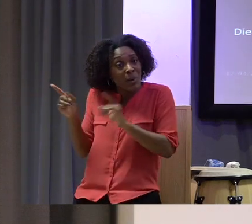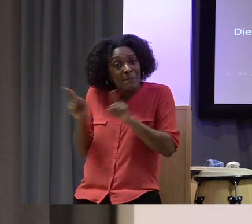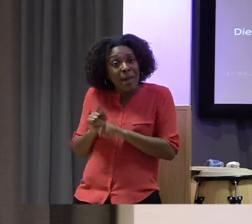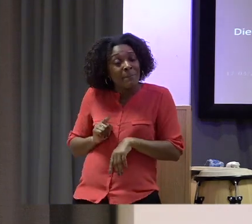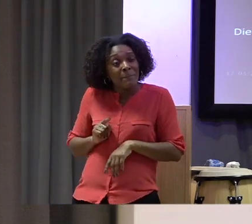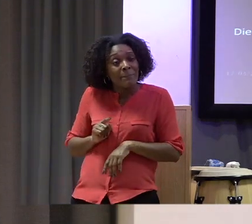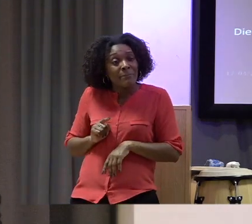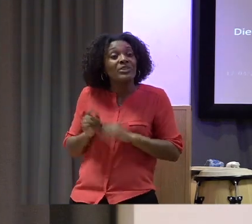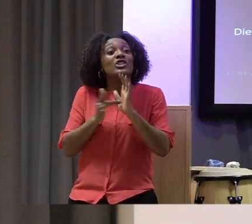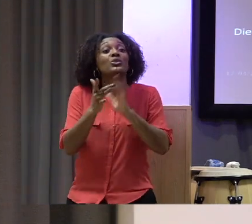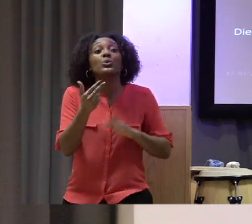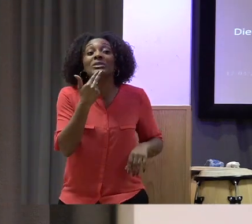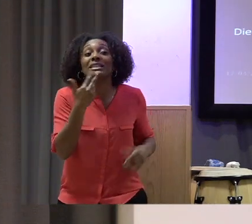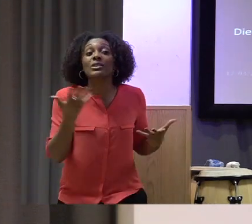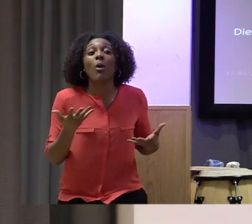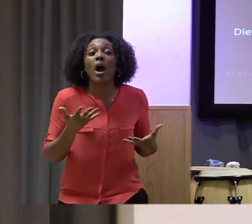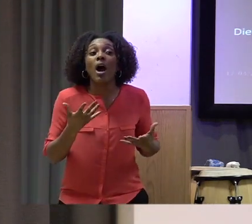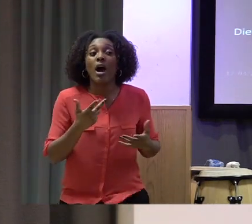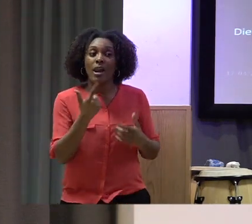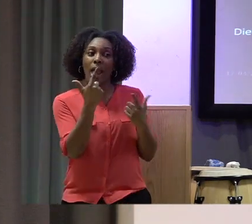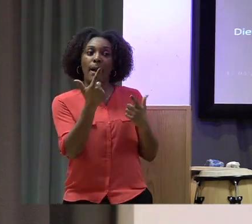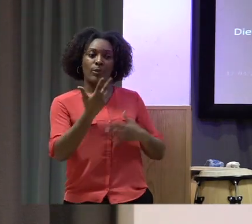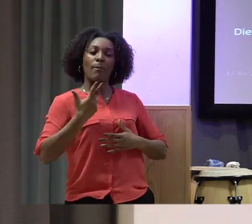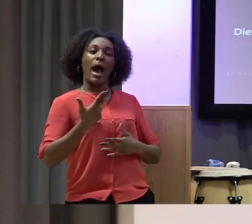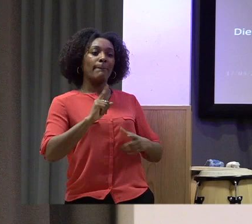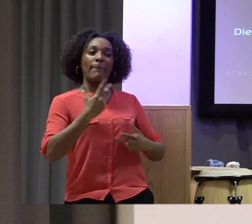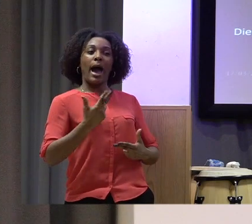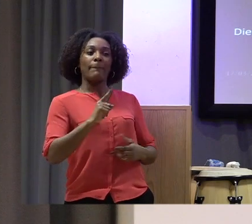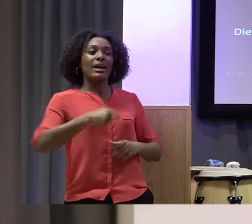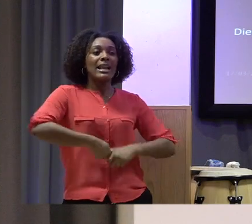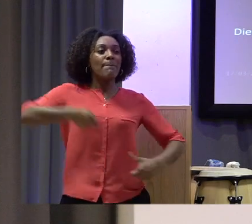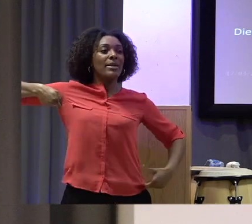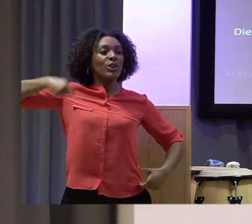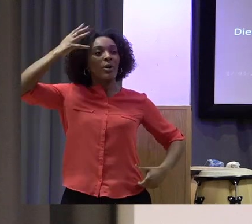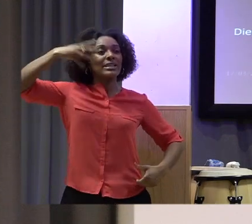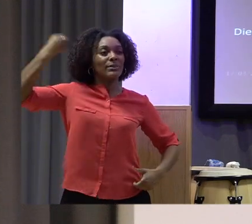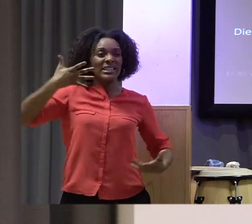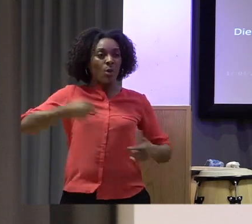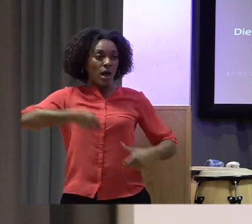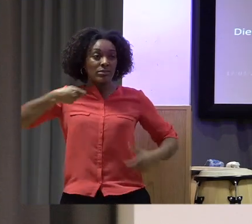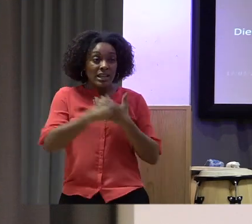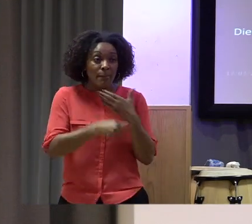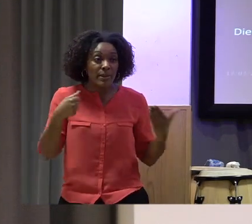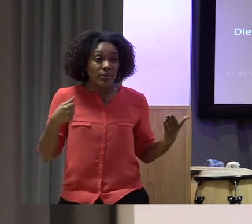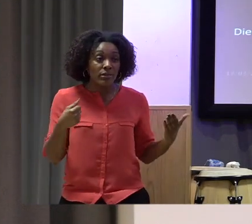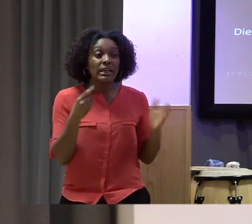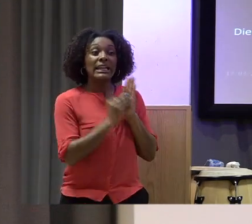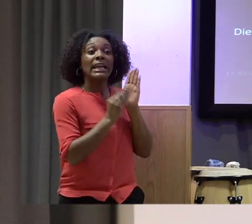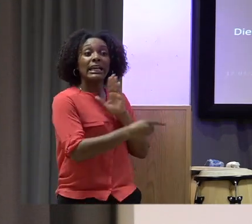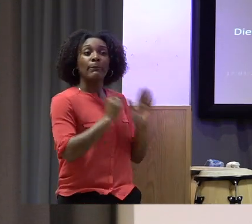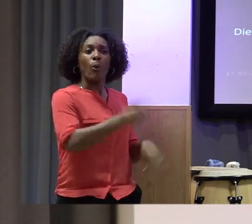L'arme que Jésus utilise ici, qui est appelée l'épée de l'esprit, la parole de Dieu, elle est à la portée de chacun de